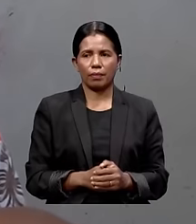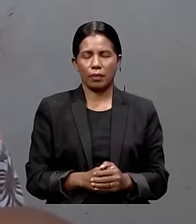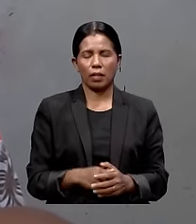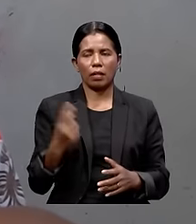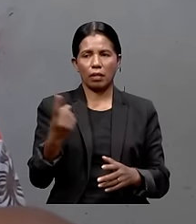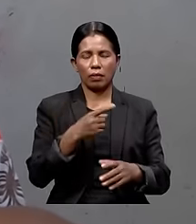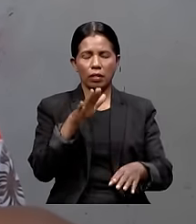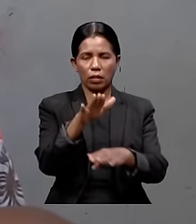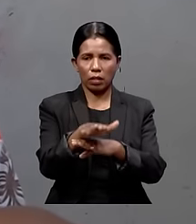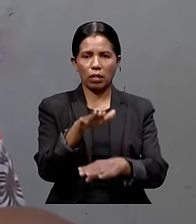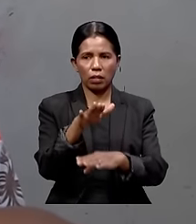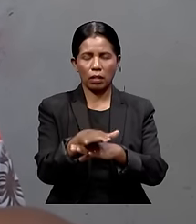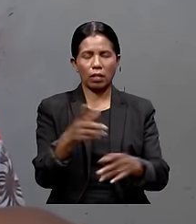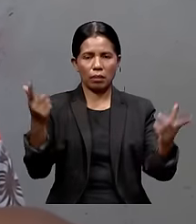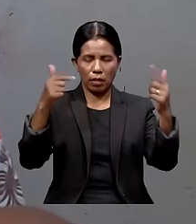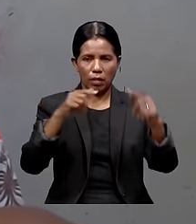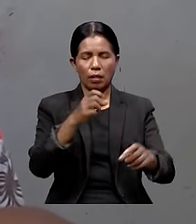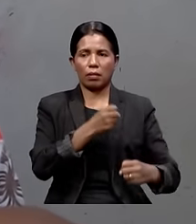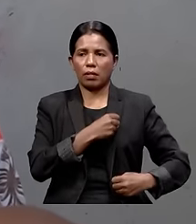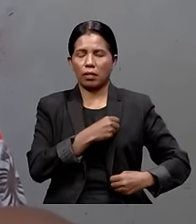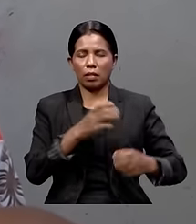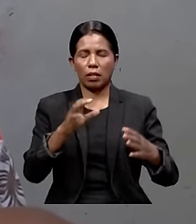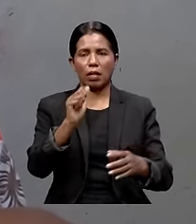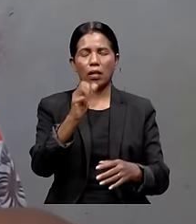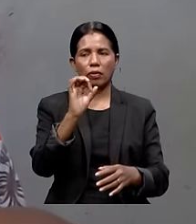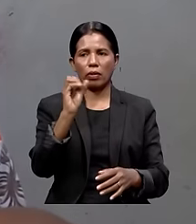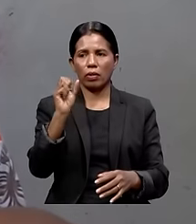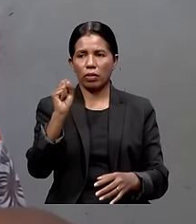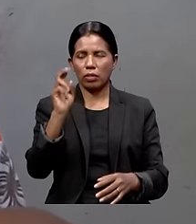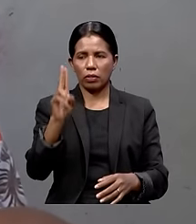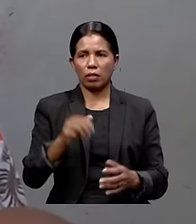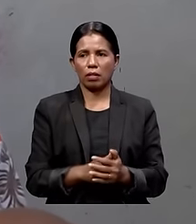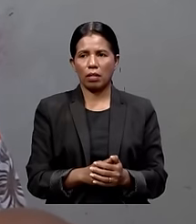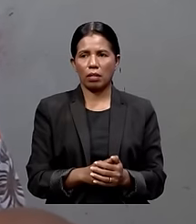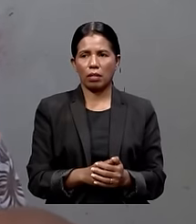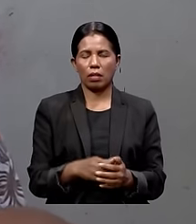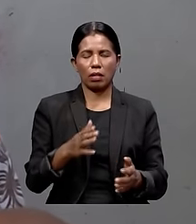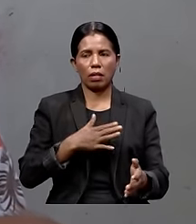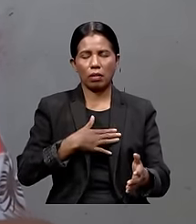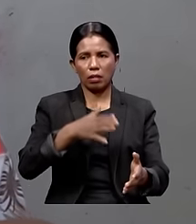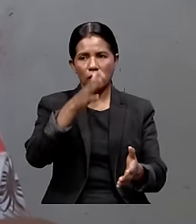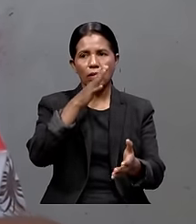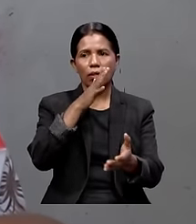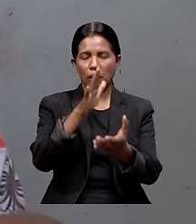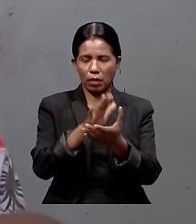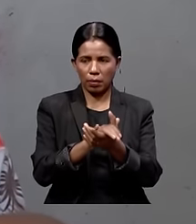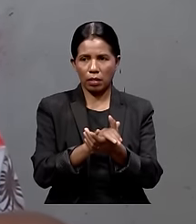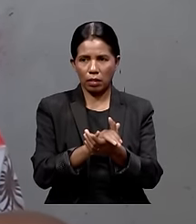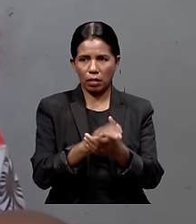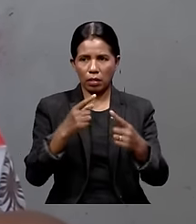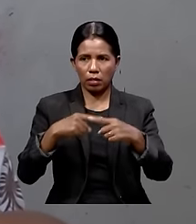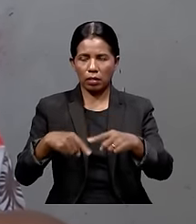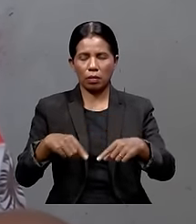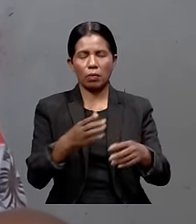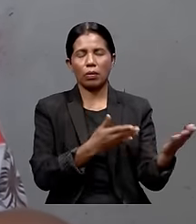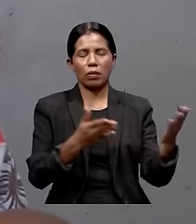anesani lokraik mayona den sabe afonso ini pe au bosop ton au dem papa au ne kabe ni se ba lebo modo ba